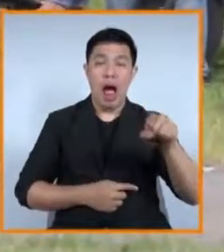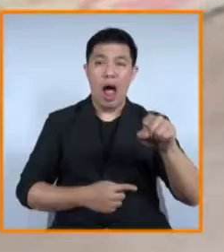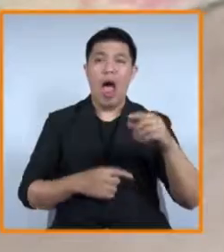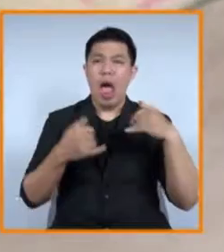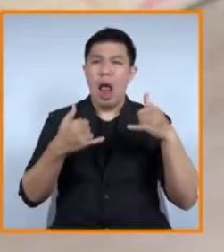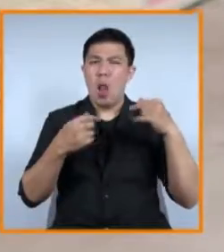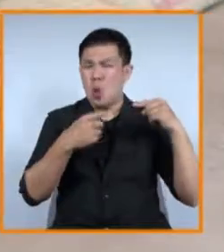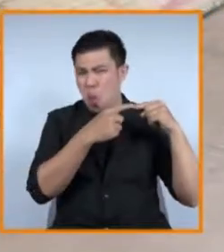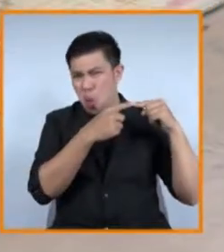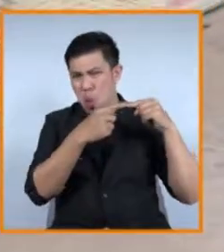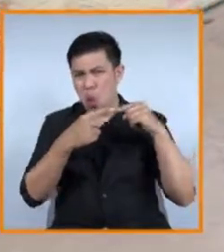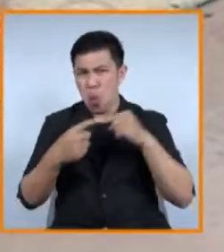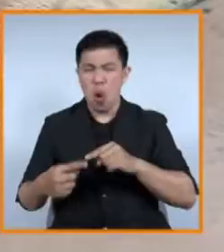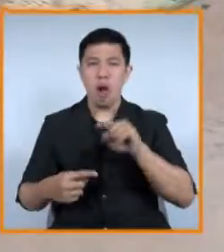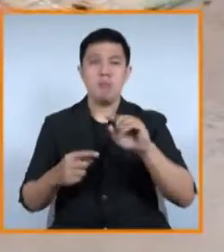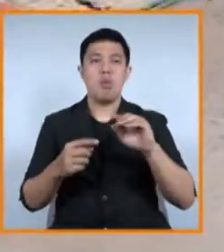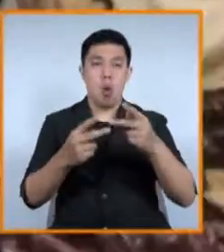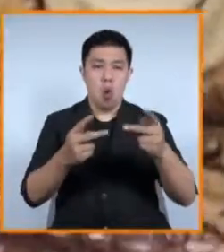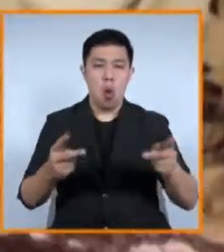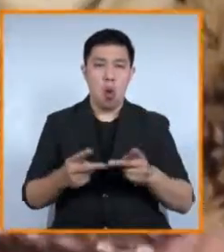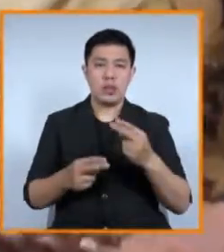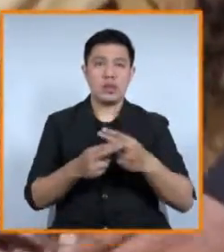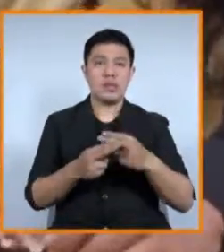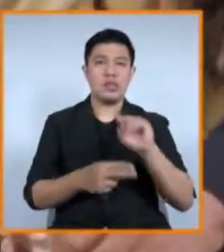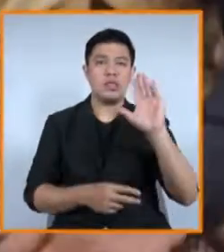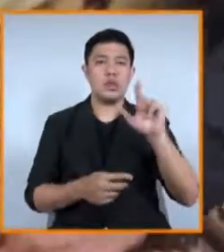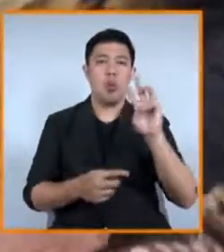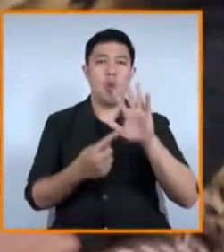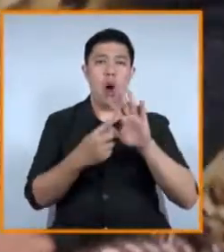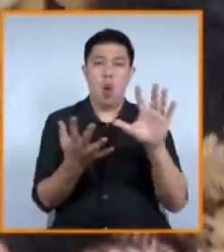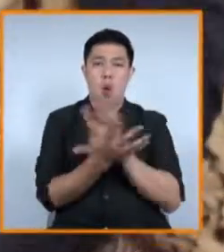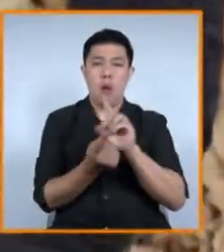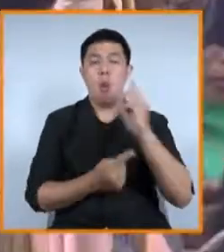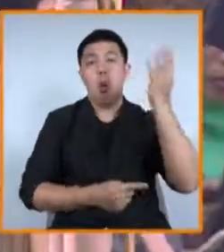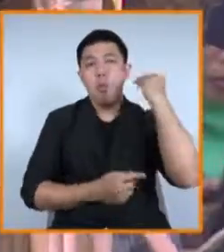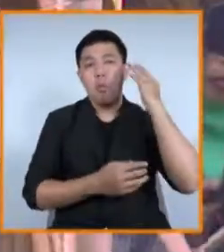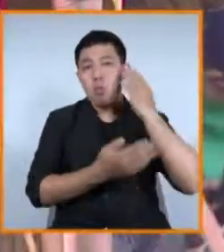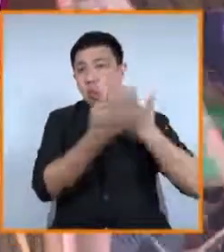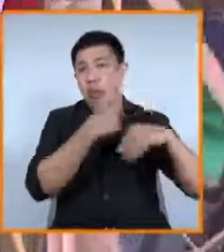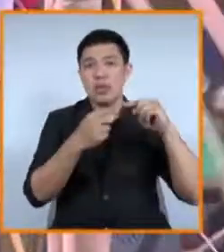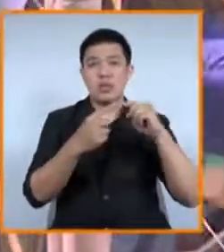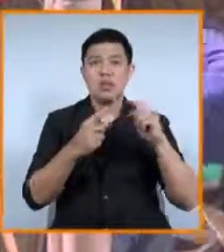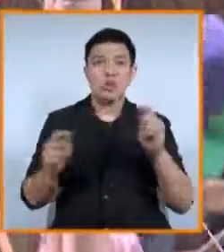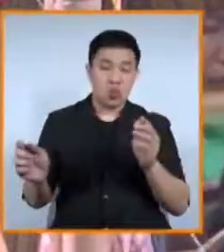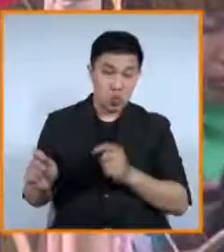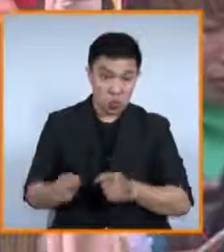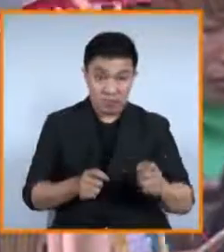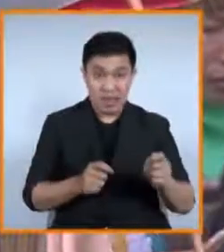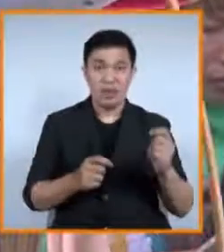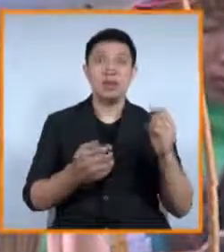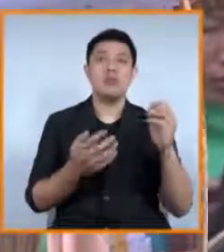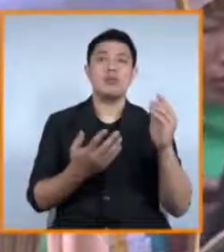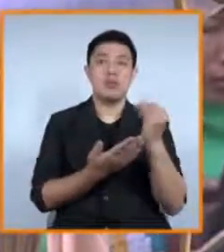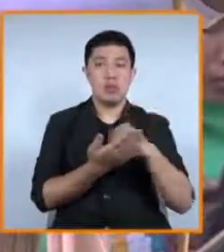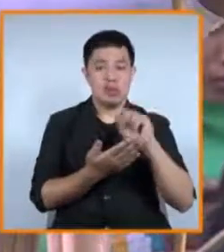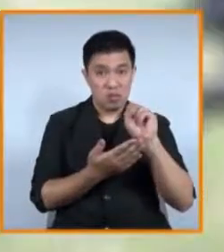าจักรยอกยากาตาบนหมู่เกาะชวาศูนย์กลางวัฒนธรรมชวาโบราณทางด้านดนตรีนาฏศิลป์และงานฝีมือ